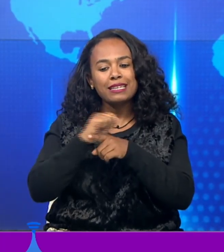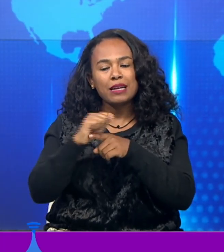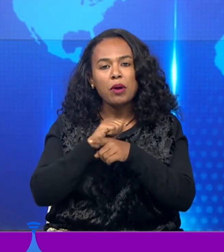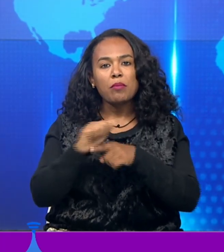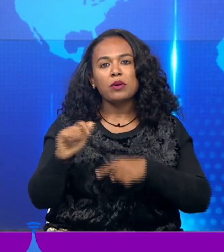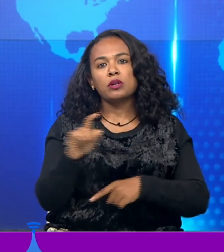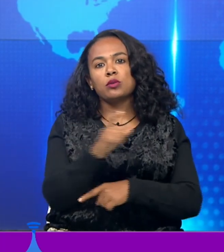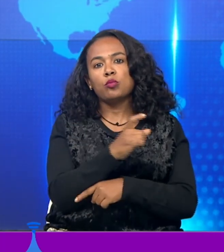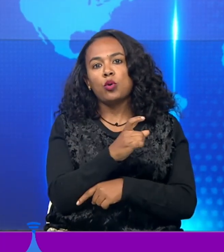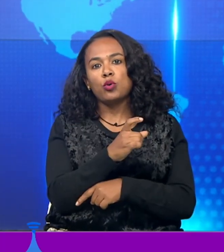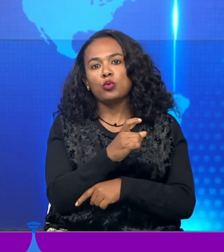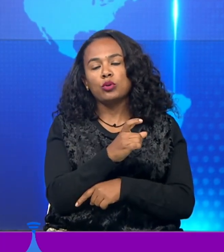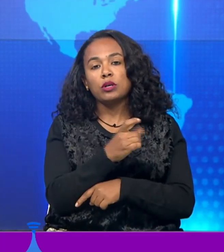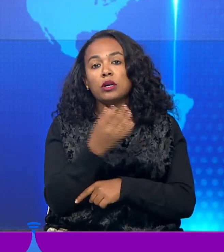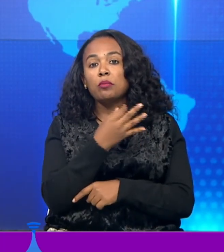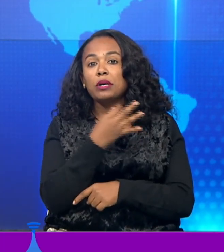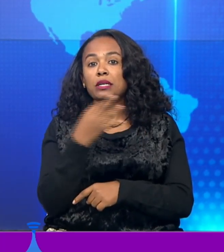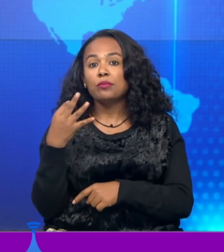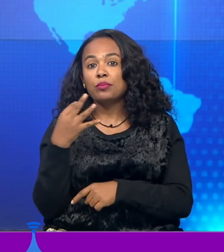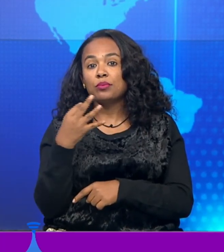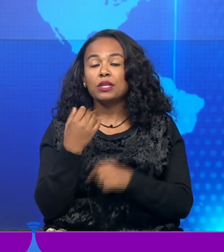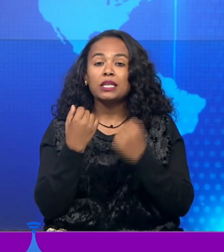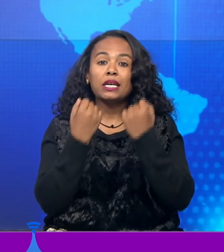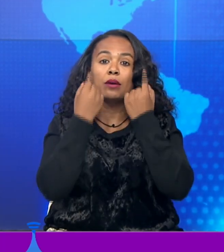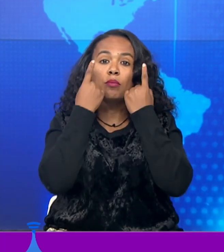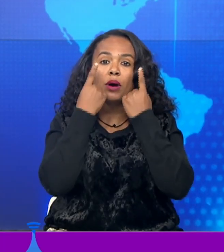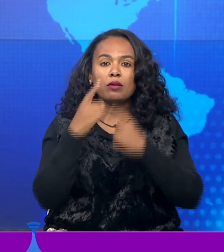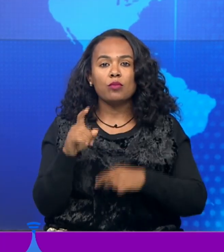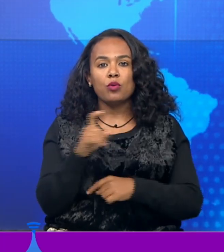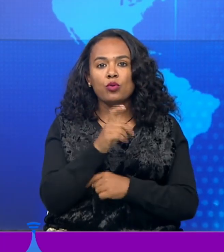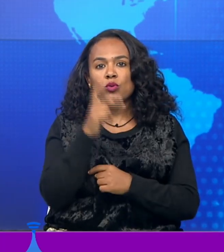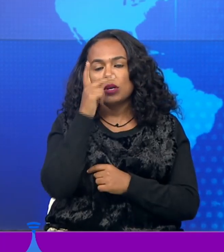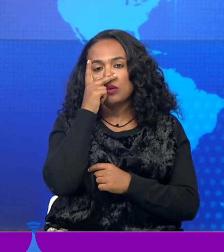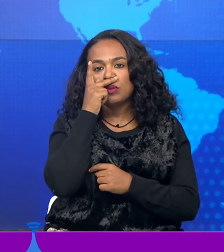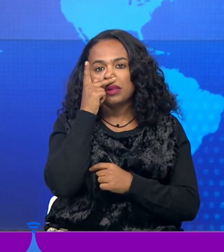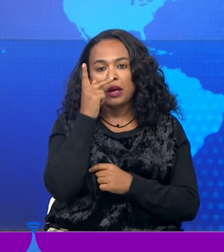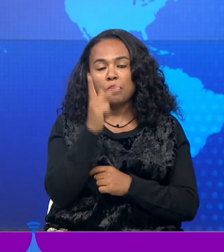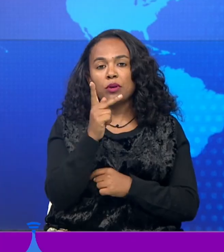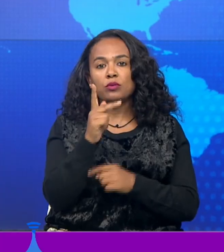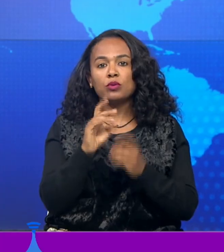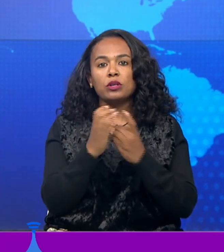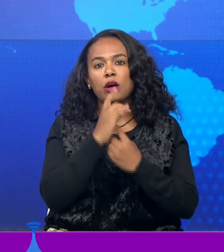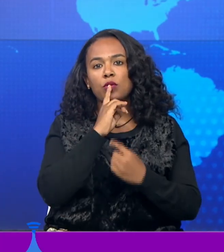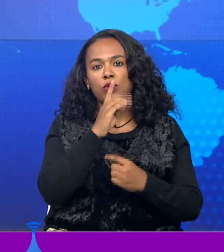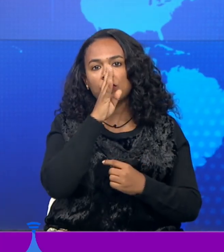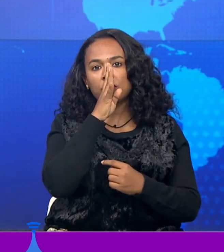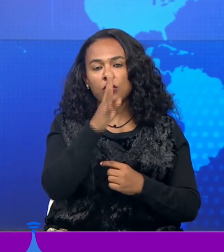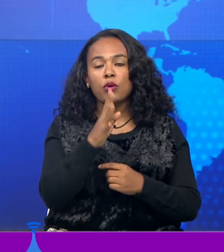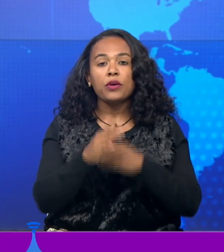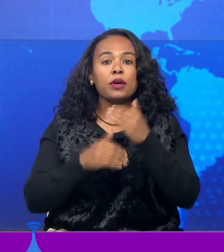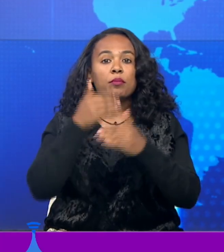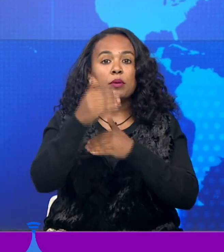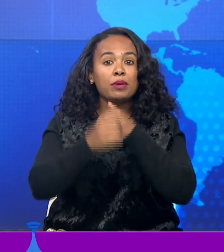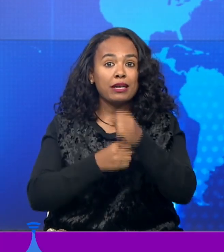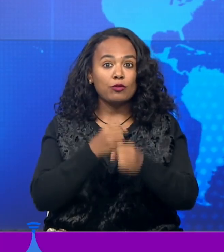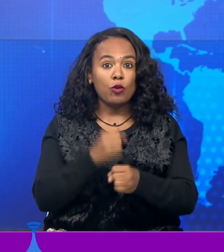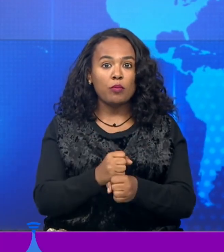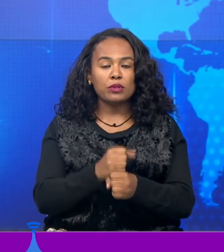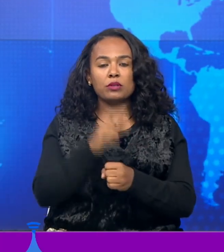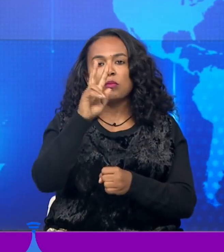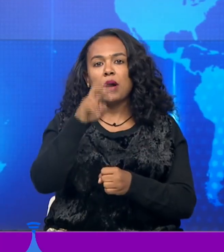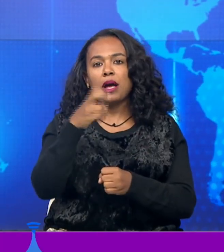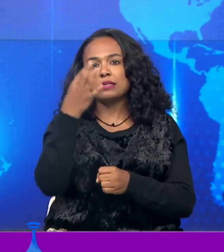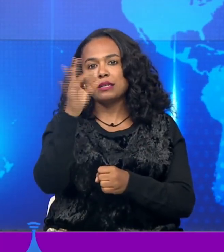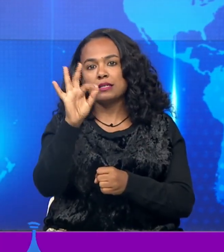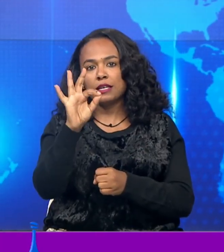መሆኑን በደንብ እየገባን መሆኑን የምታይበት ሁኔታ ነው የተፈጠረው። በሚቀጥለው ዓመት